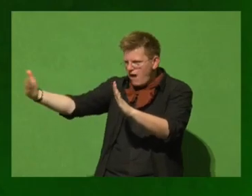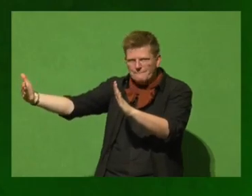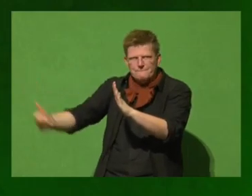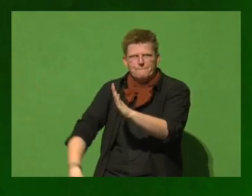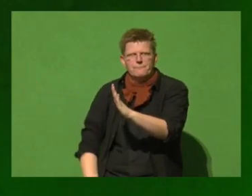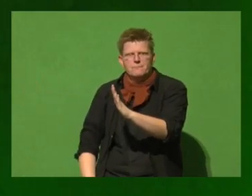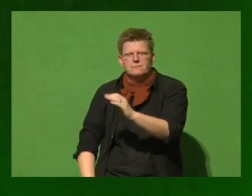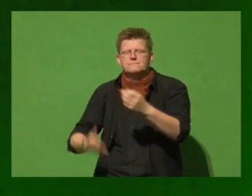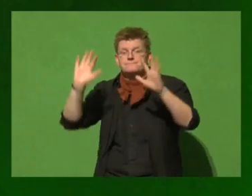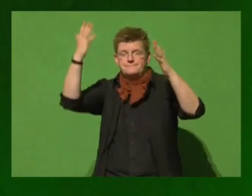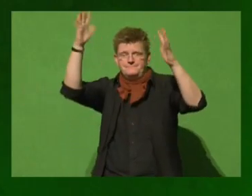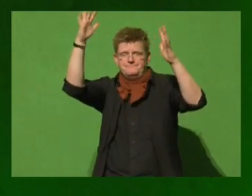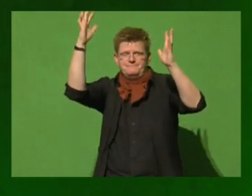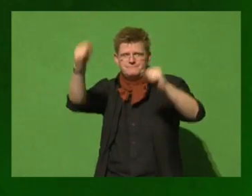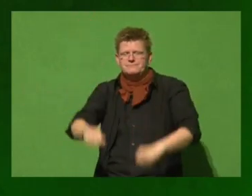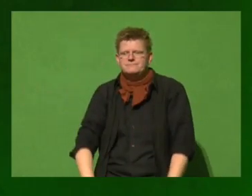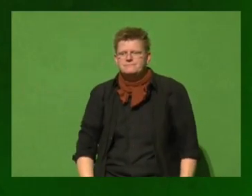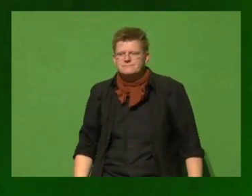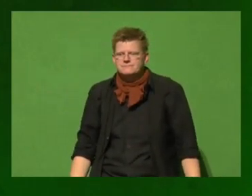Aus 100 Wochen